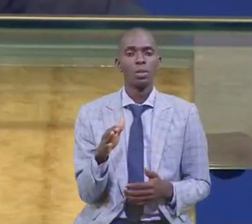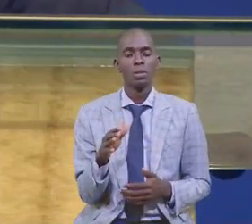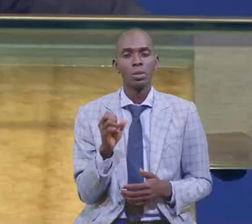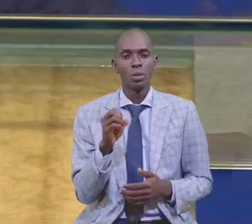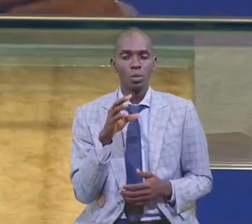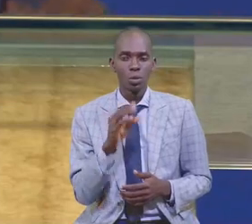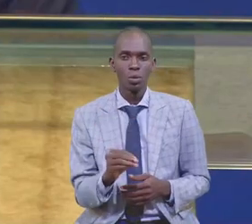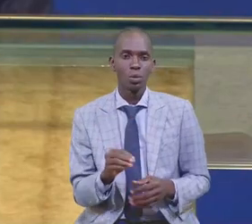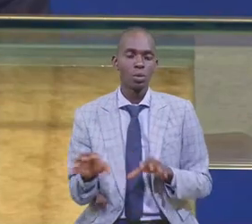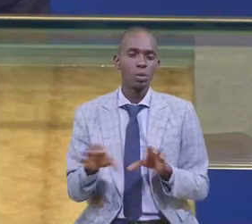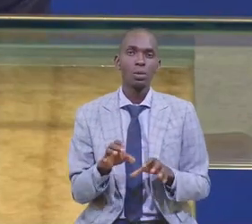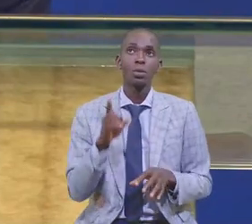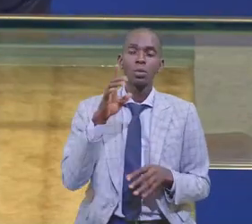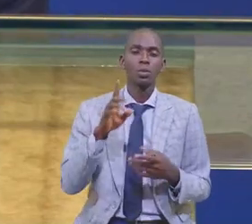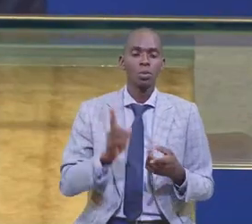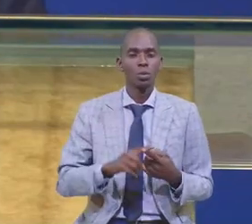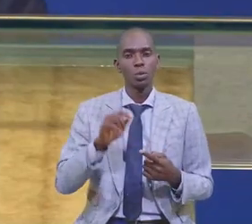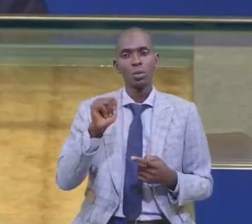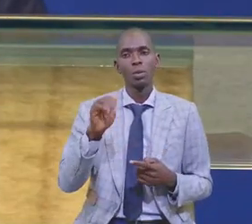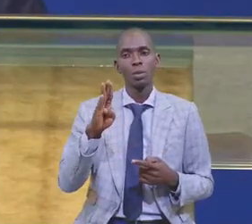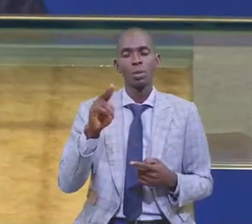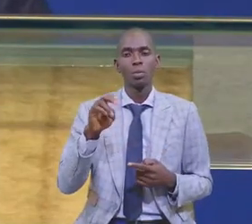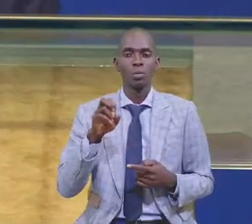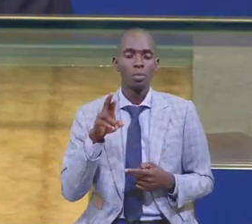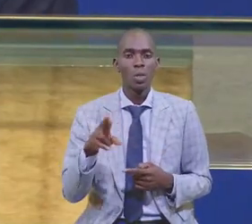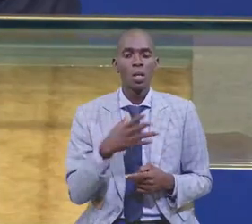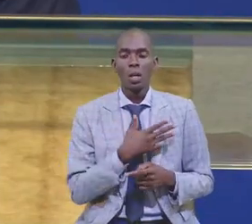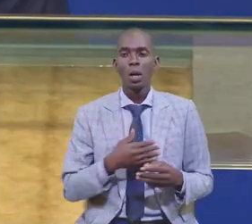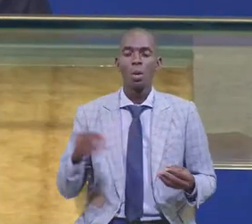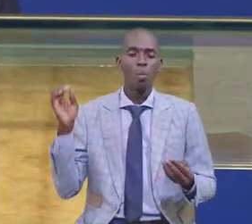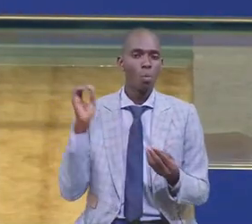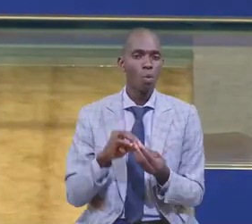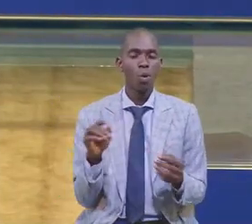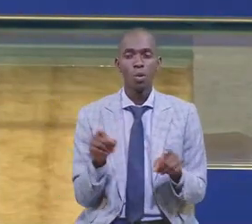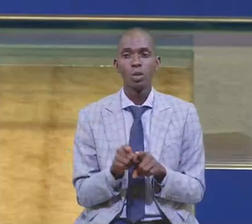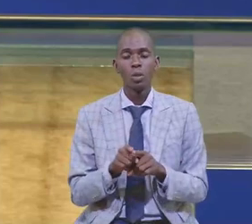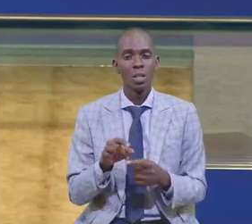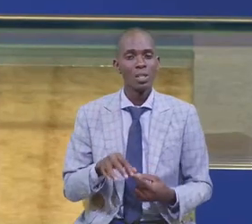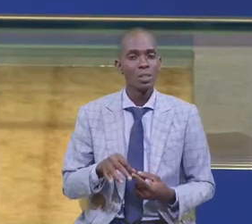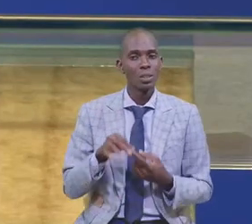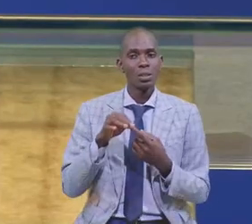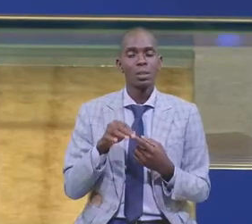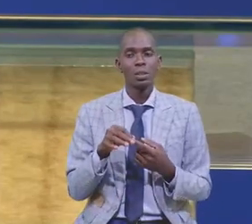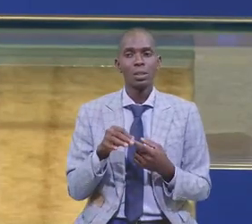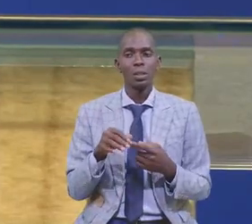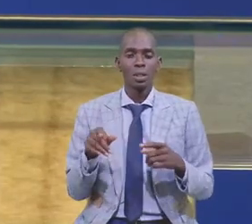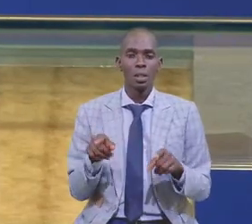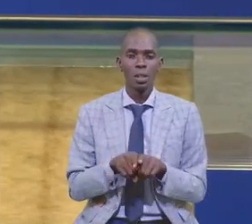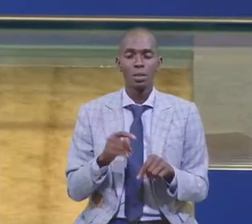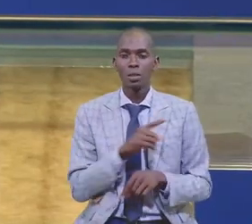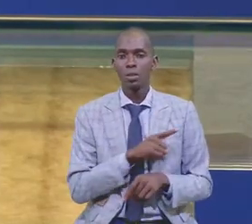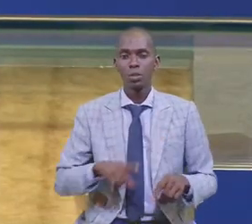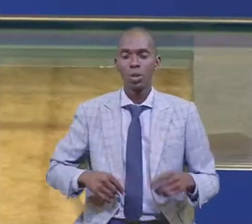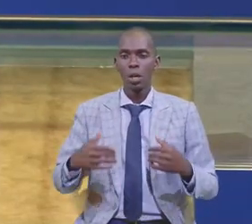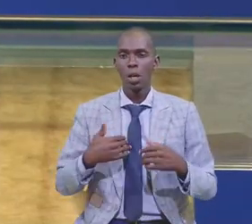Que Dieu traite Abner. C'est Abner qui parle ici. Que Dieu traite Abner dans toute sa rigueur. Si je n'agis